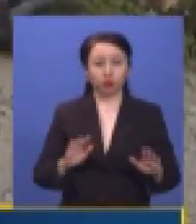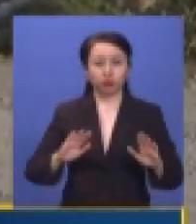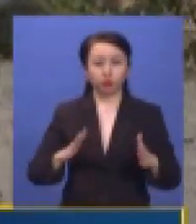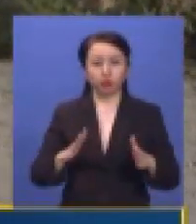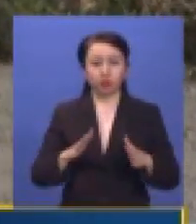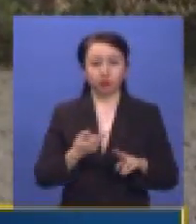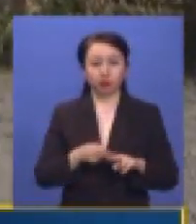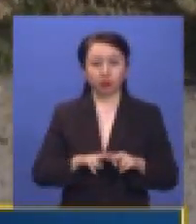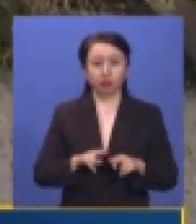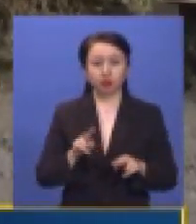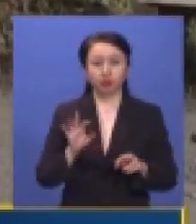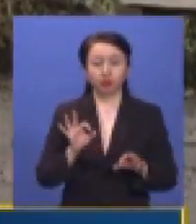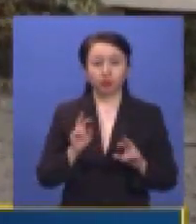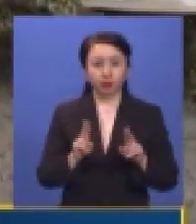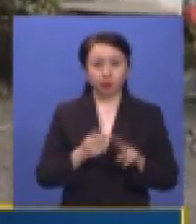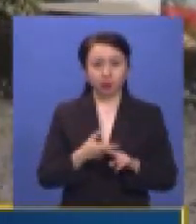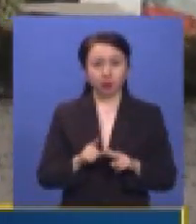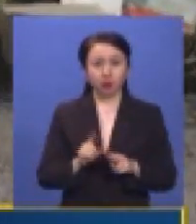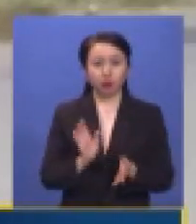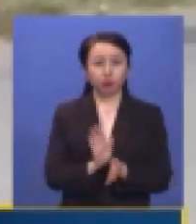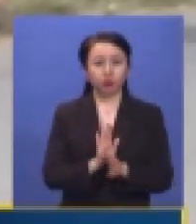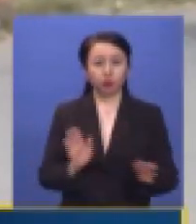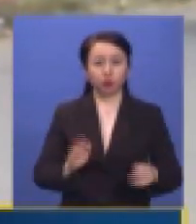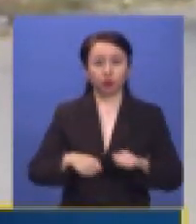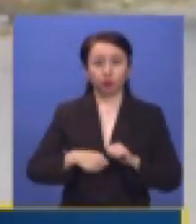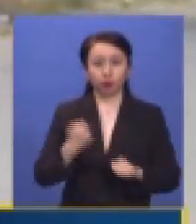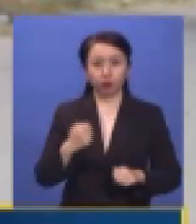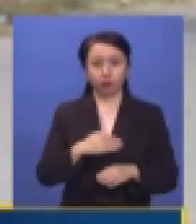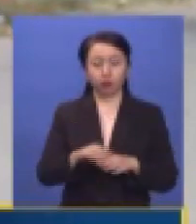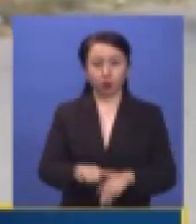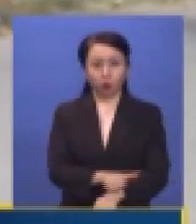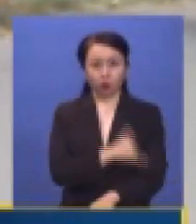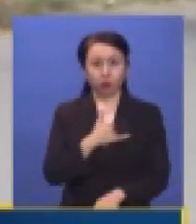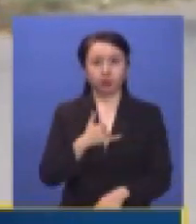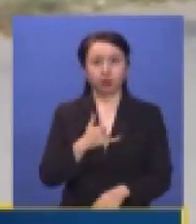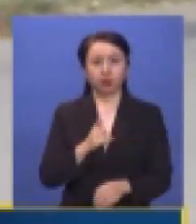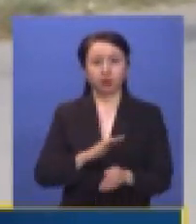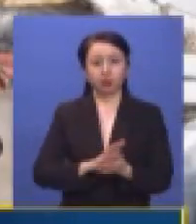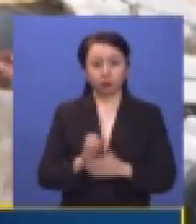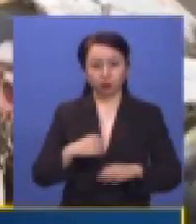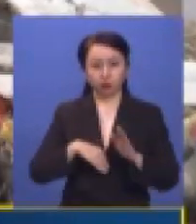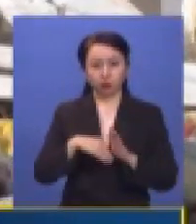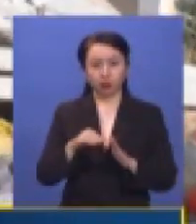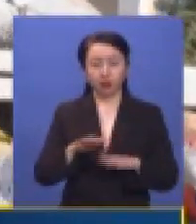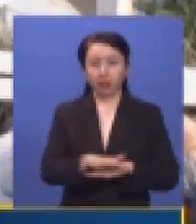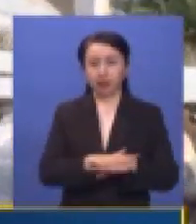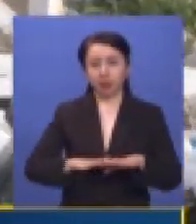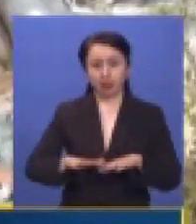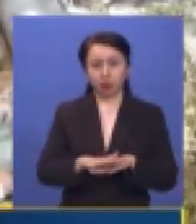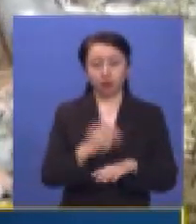стихийные свалки, как правило, в частном секторе. Мусор не только портит внешний вид улиц, но и влияет на санитарное благополучие